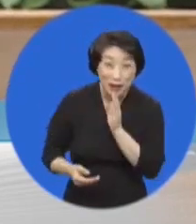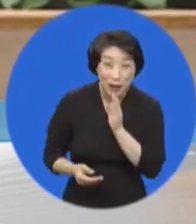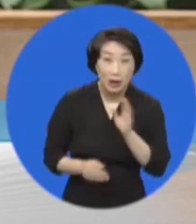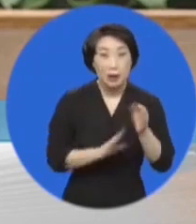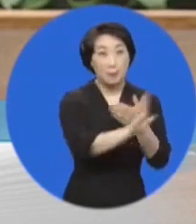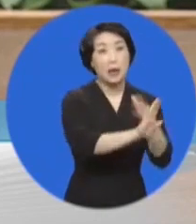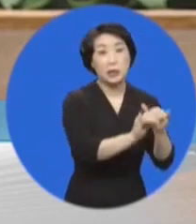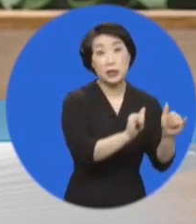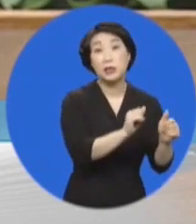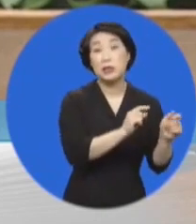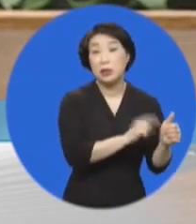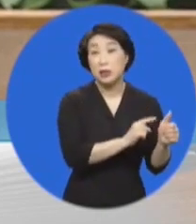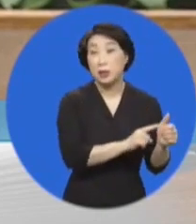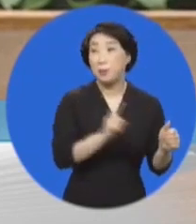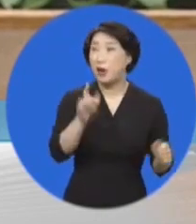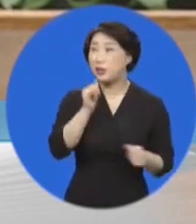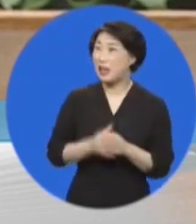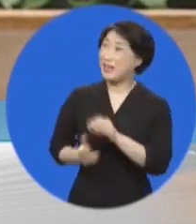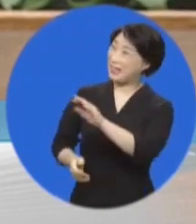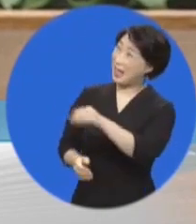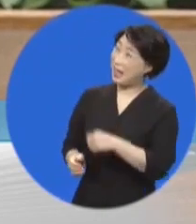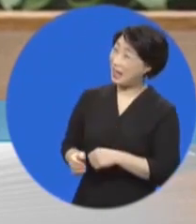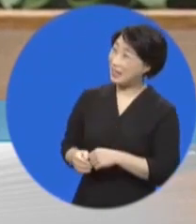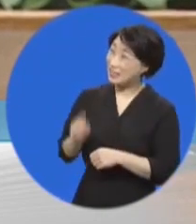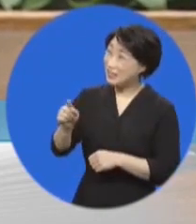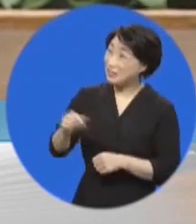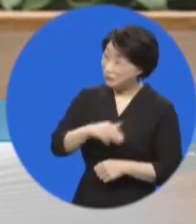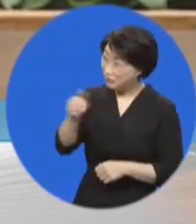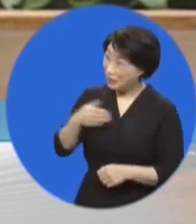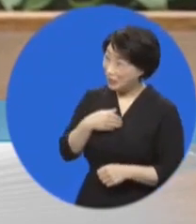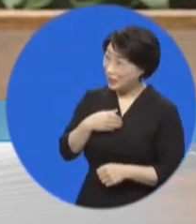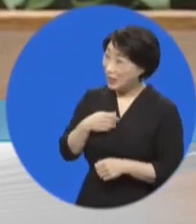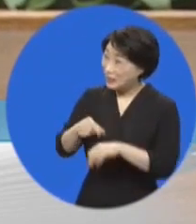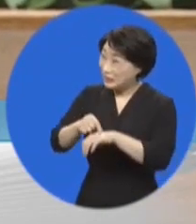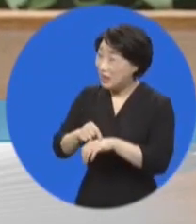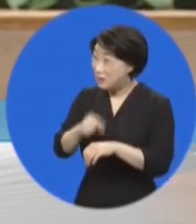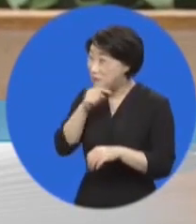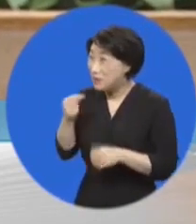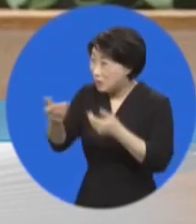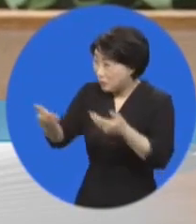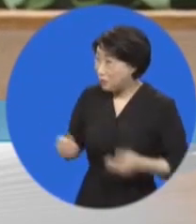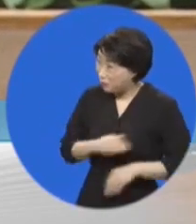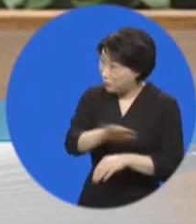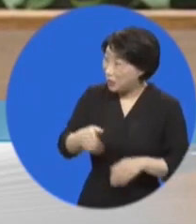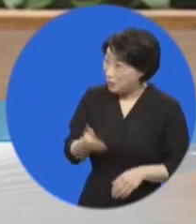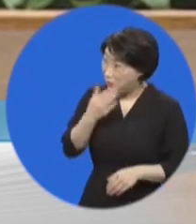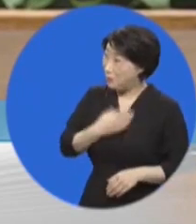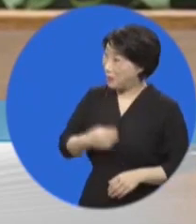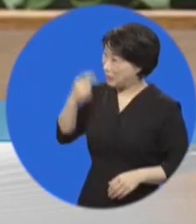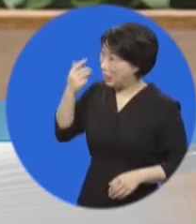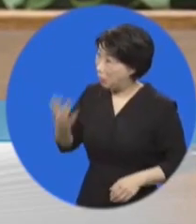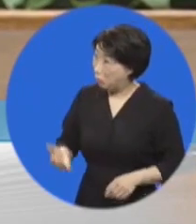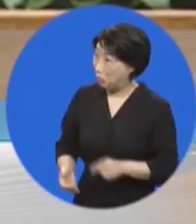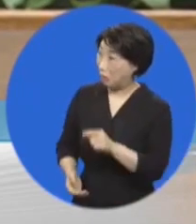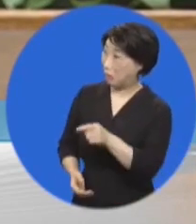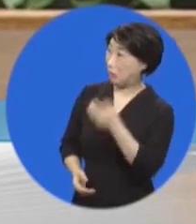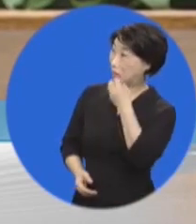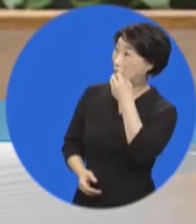바리새인들이 뭐라고 그랬어요? 야, 어떻게 네가 우리에게 살과 피를 주어 먹고 마시게